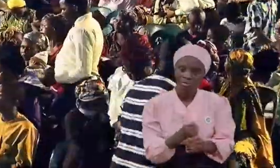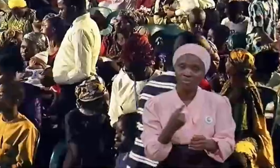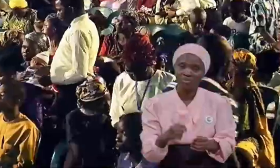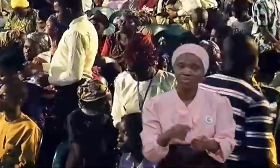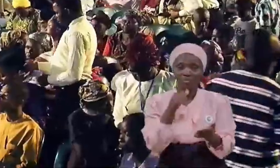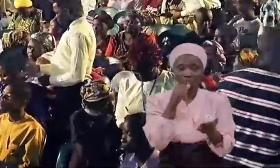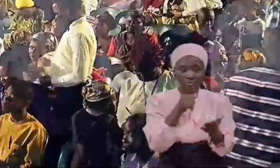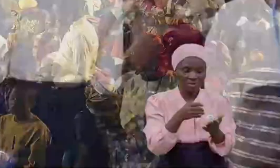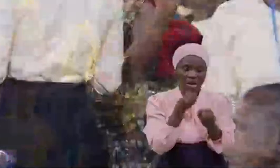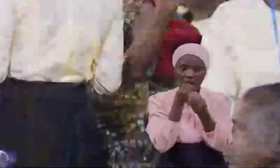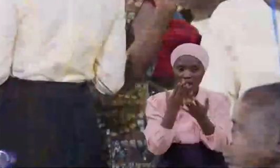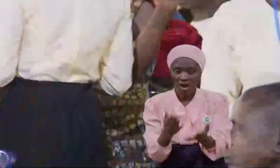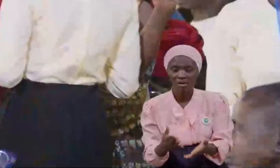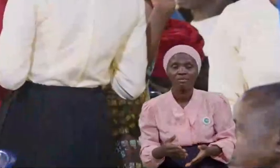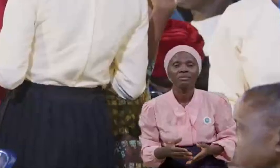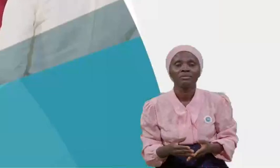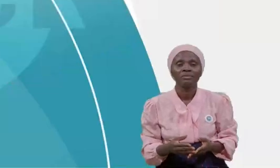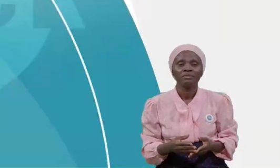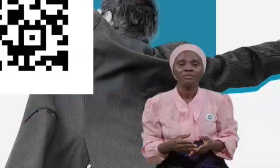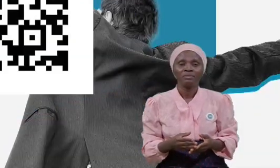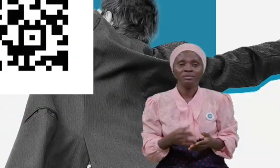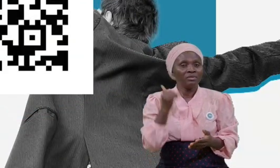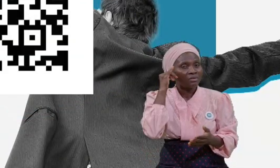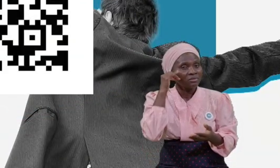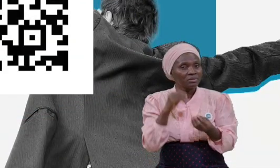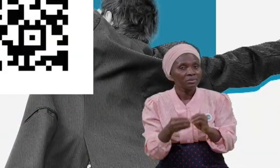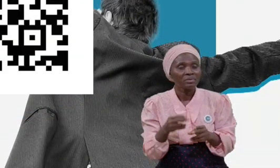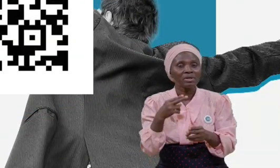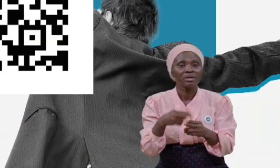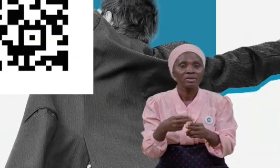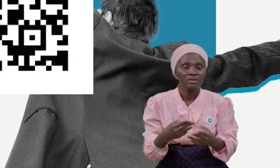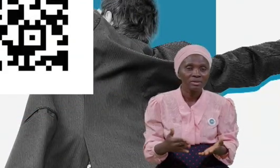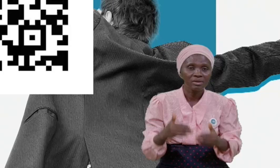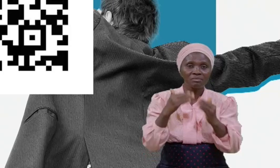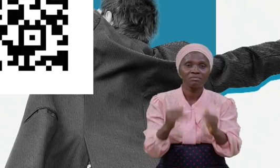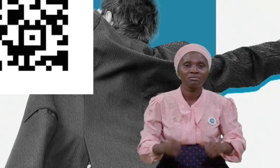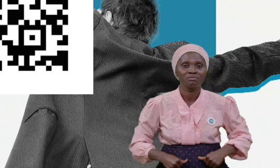Donc, faisons-le partout, dans nos églises, là où nous sommes en plein air.